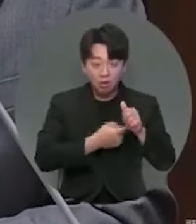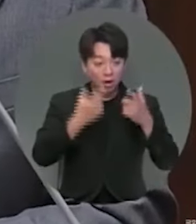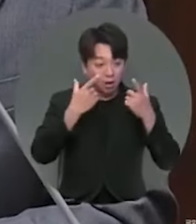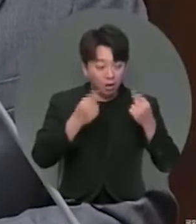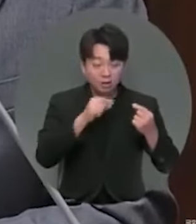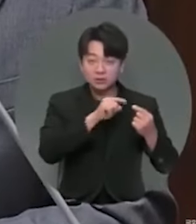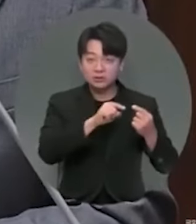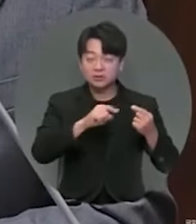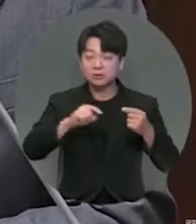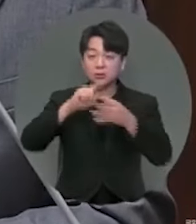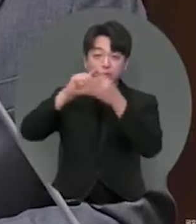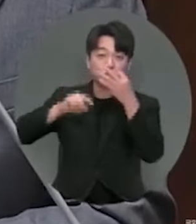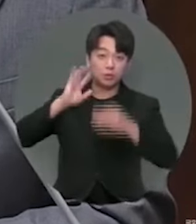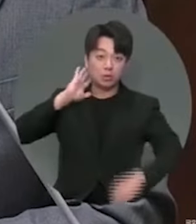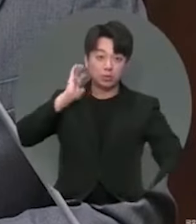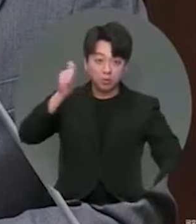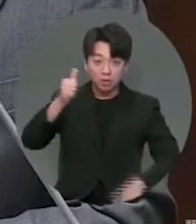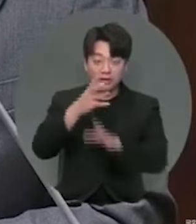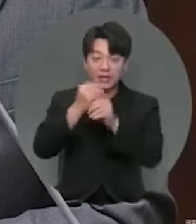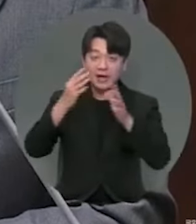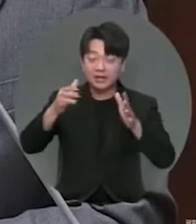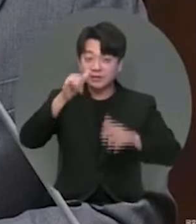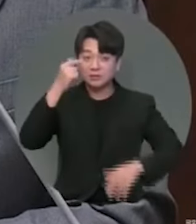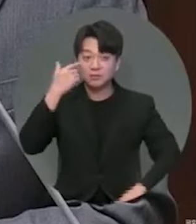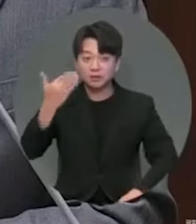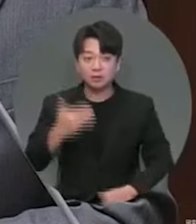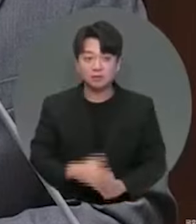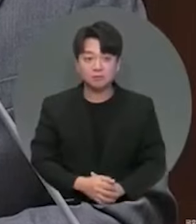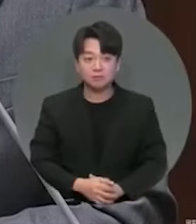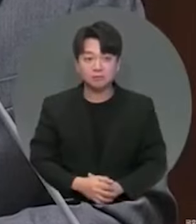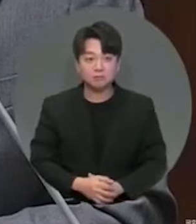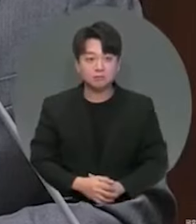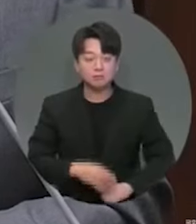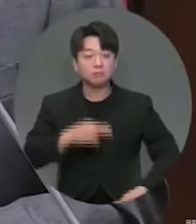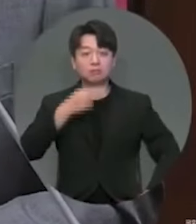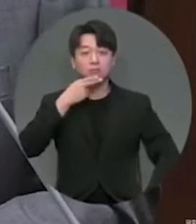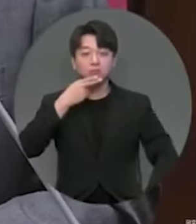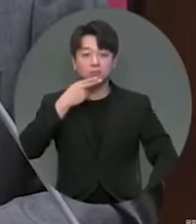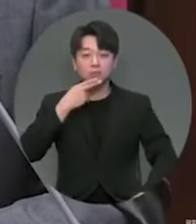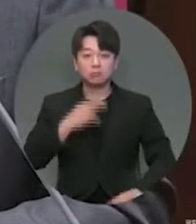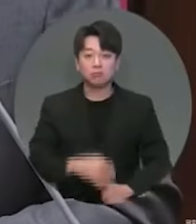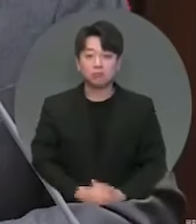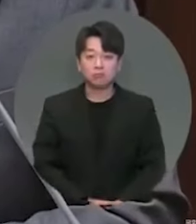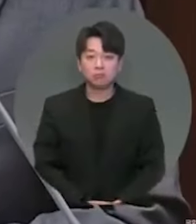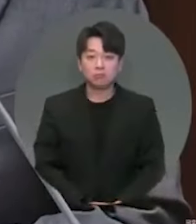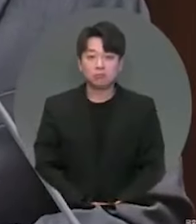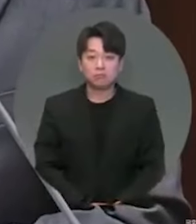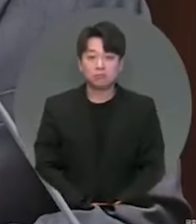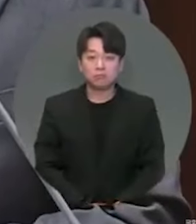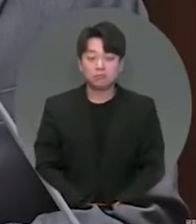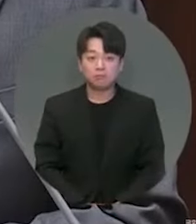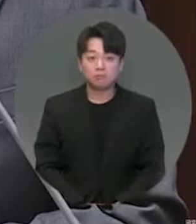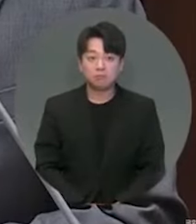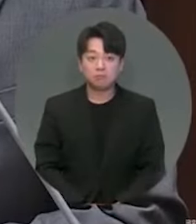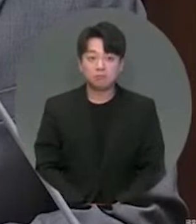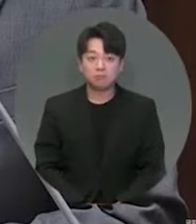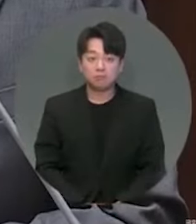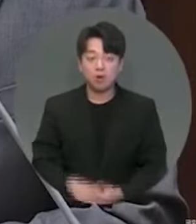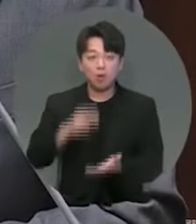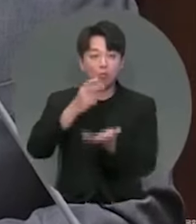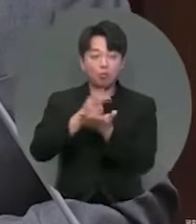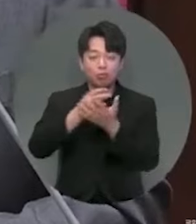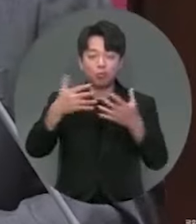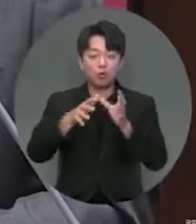일이 있었습니까? 저희들 법무부에는 없습니다. 법무부에 다른 부처에도 있었다는 얘기를 들어보셨어요?